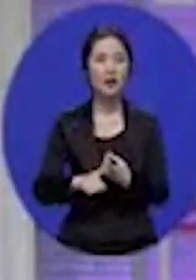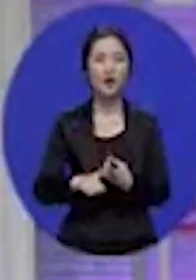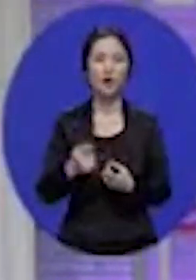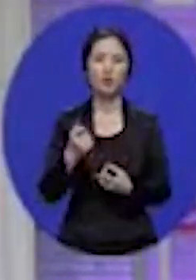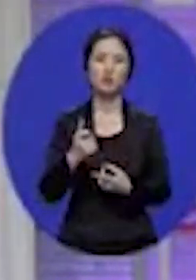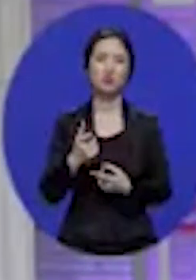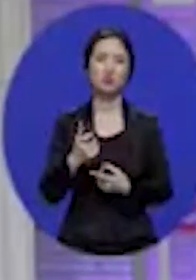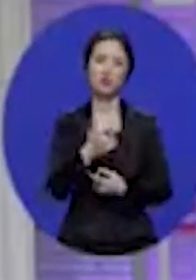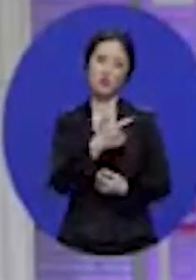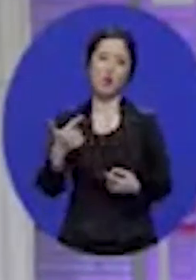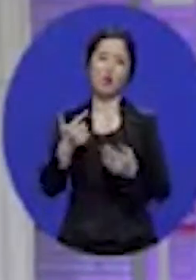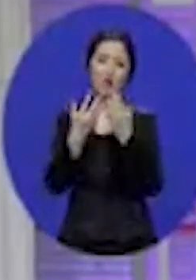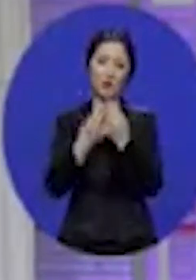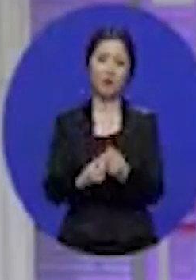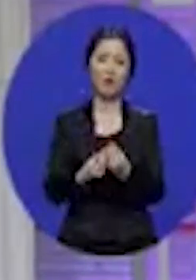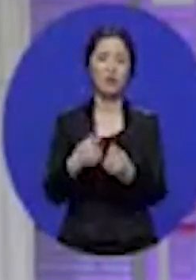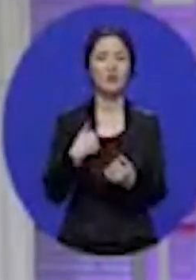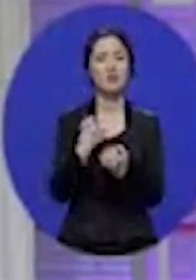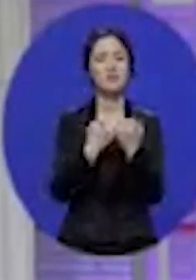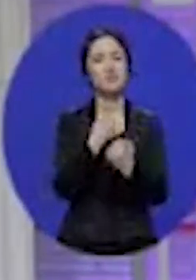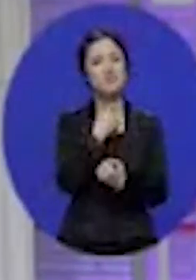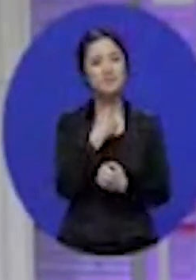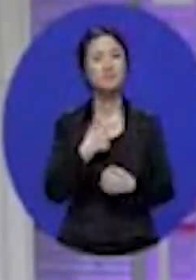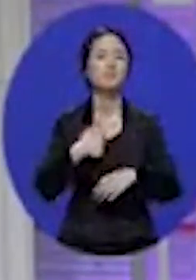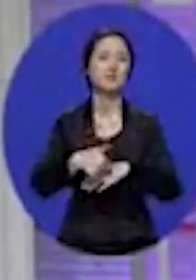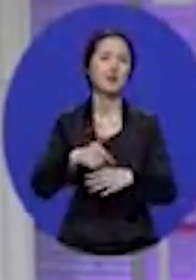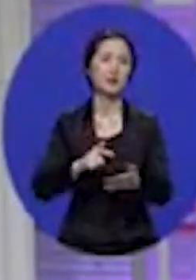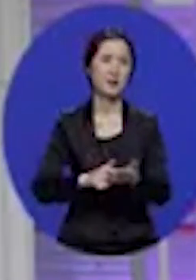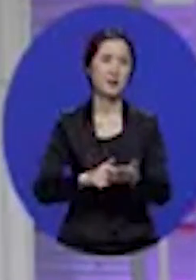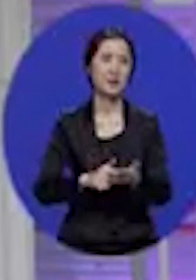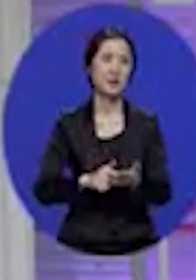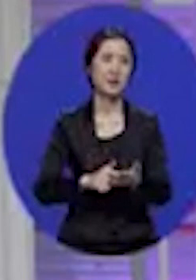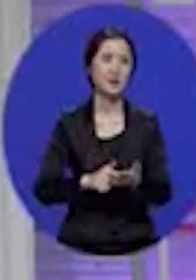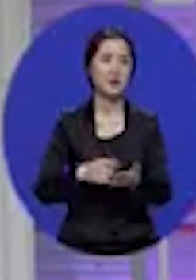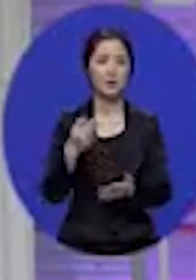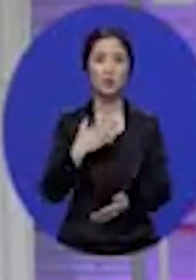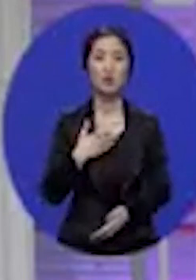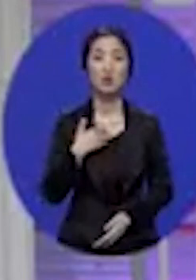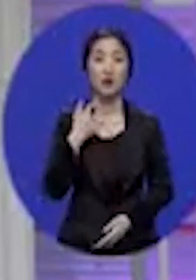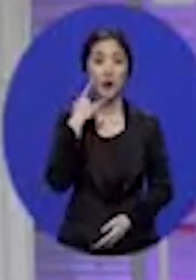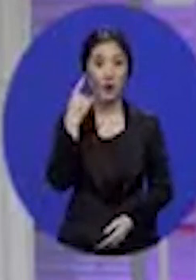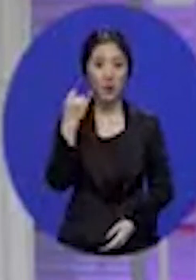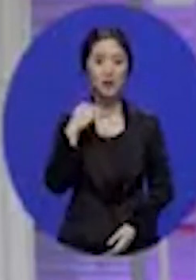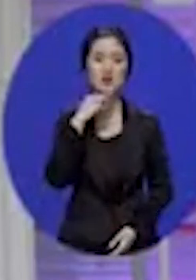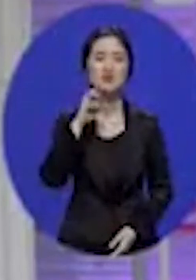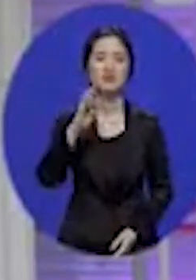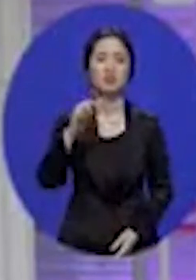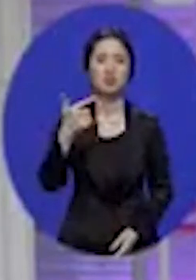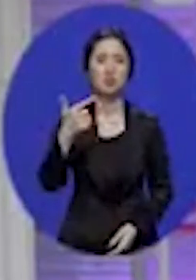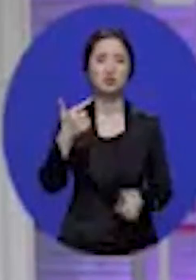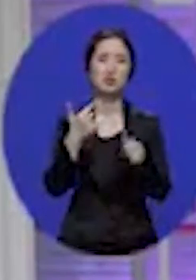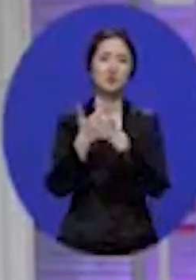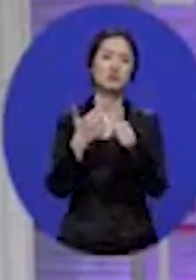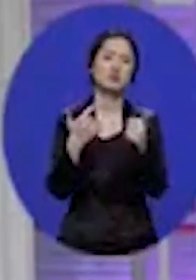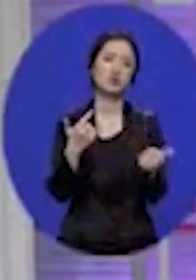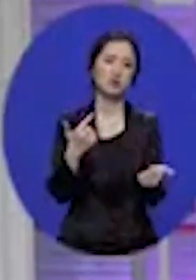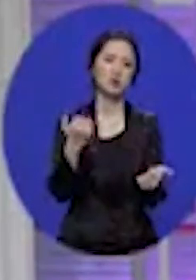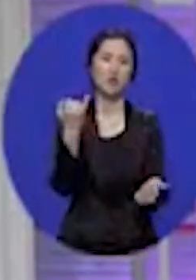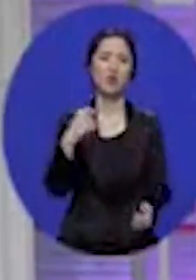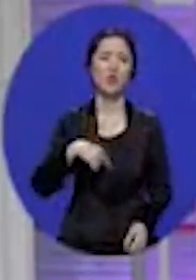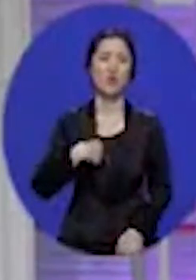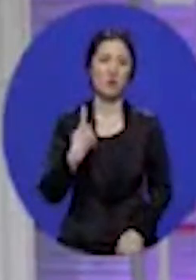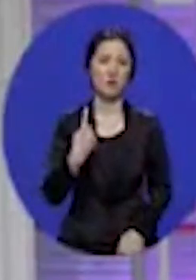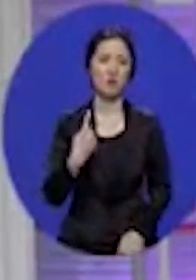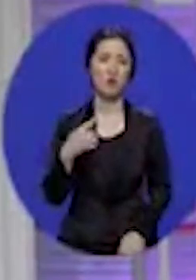하고 싶은 거예요. 그리고 저희 어머니가 36세 혼자 되셔서 정말 딸이 아나운서가 되기를